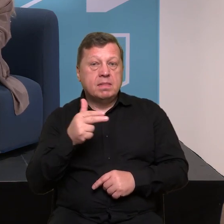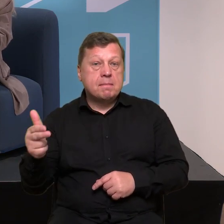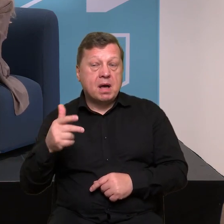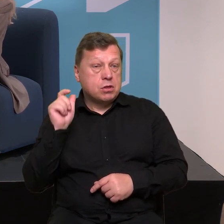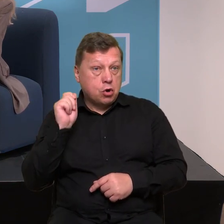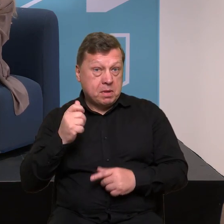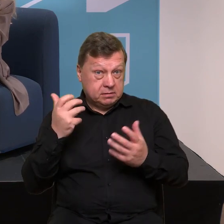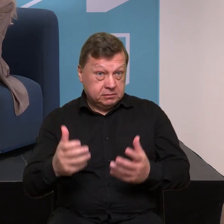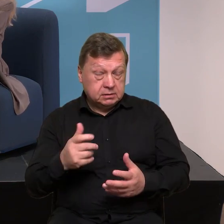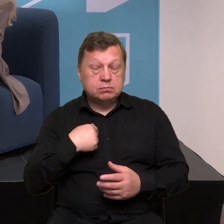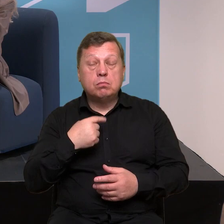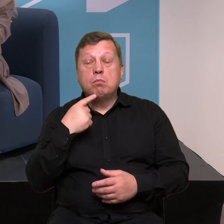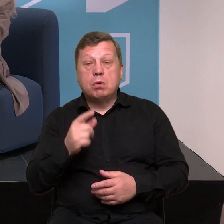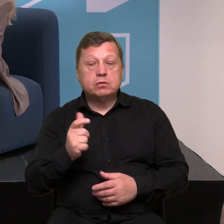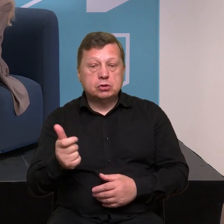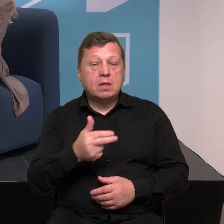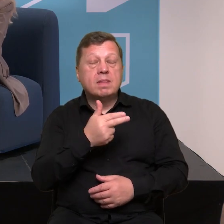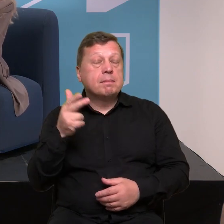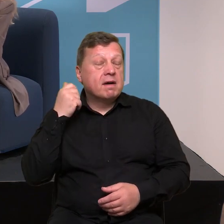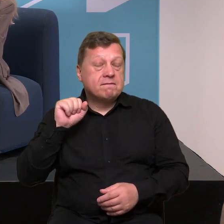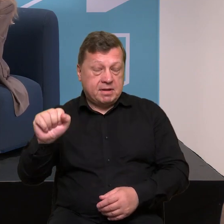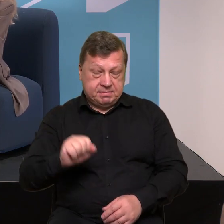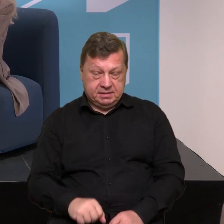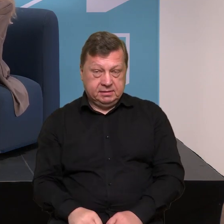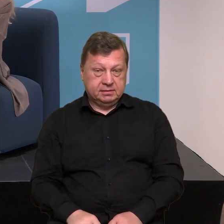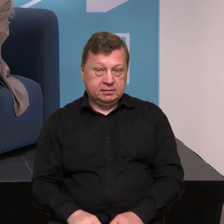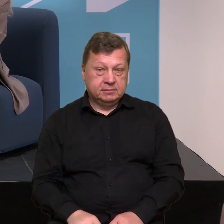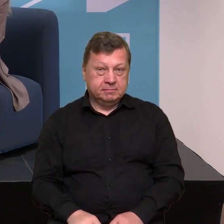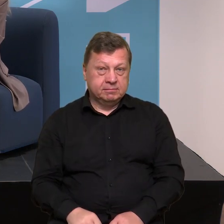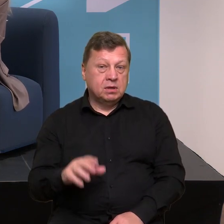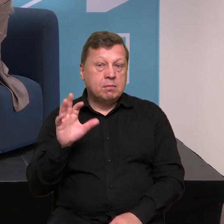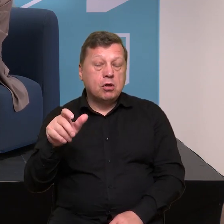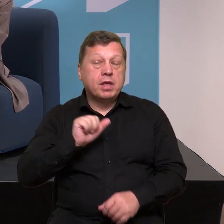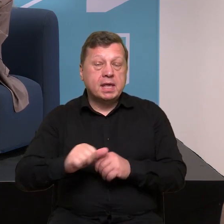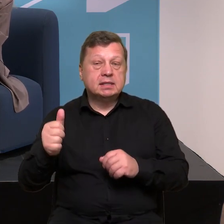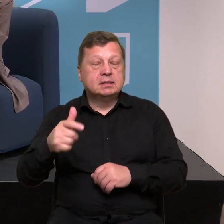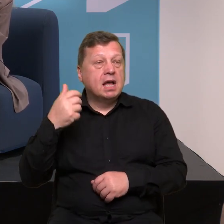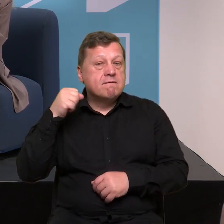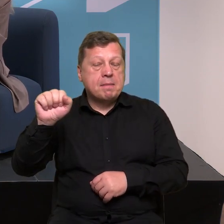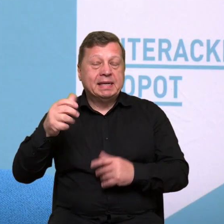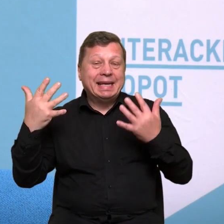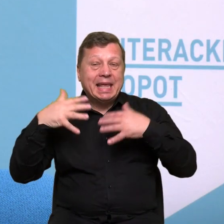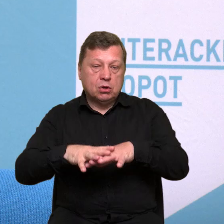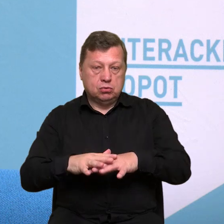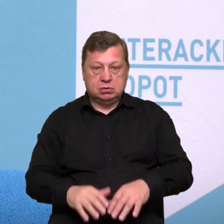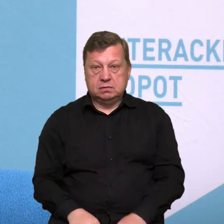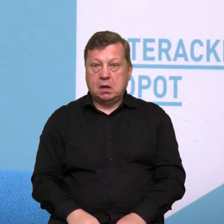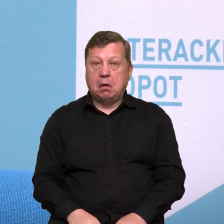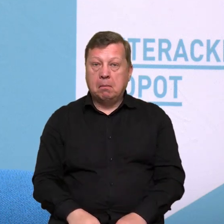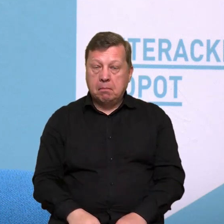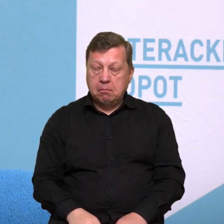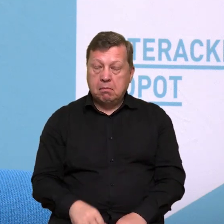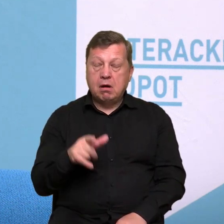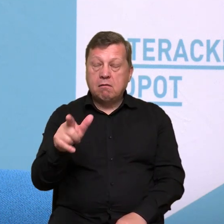kobiece, ja bym raczej powiedziała tematy feministyczne, bo jest to taki inkluzywny feminizm. A ja jak się w ogóle